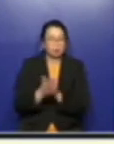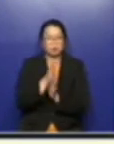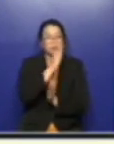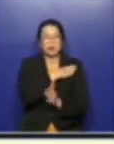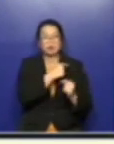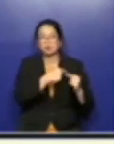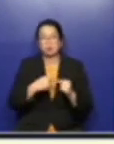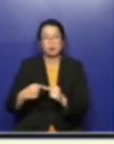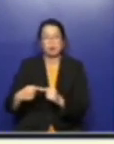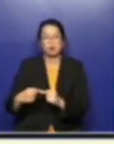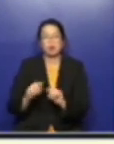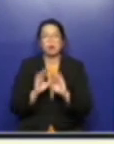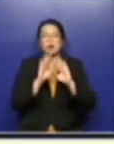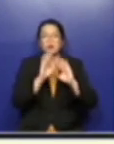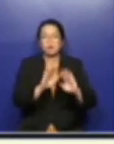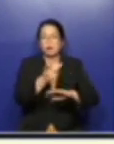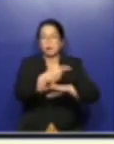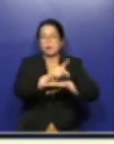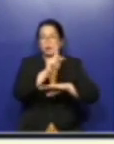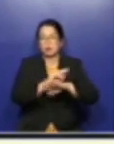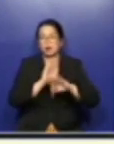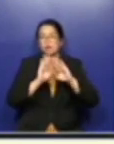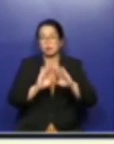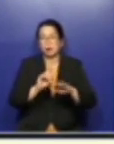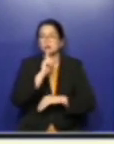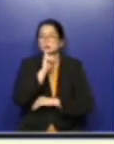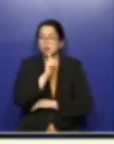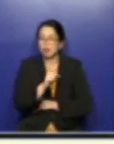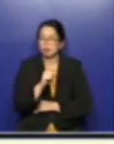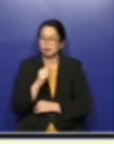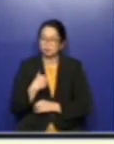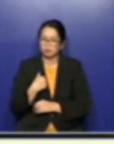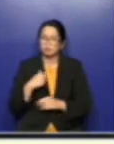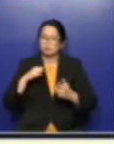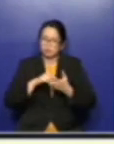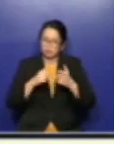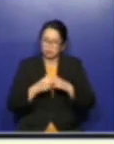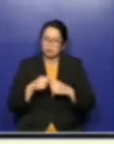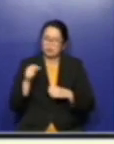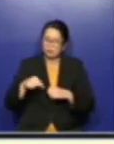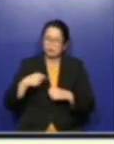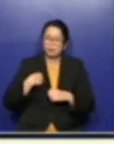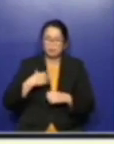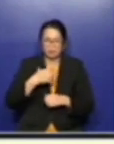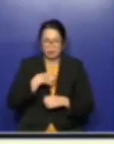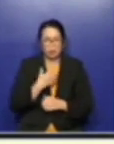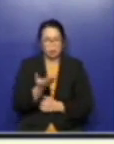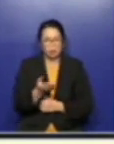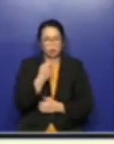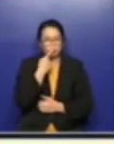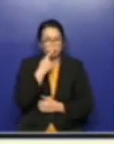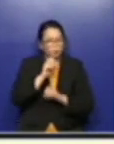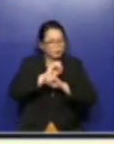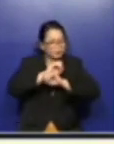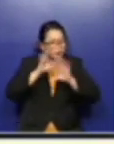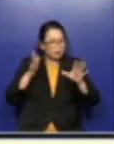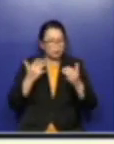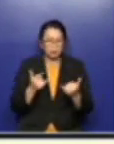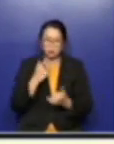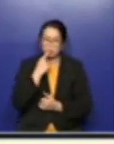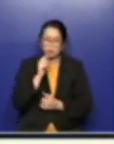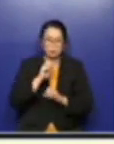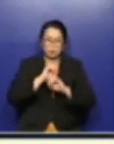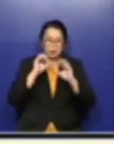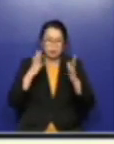ท่านรัฐมนตรีฝากท่านประธานไปถึงรัฐมนตรีว่าเรื่องนี้ผมอยากจะให้มันมีคำตอบที่ชัดเจนกว่านี้ครับขอบคุณม